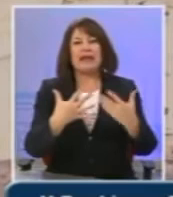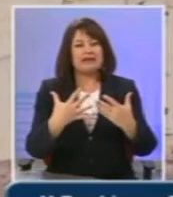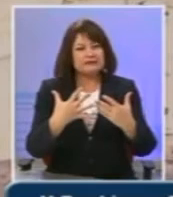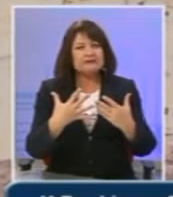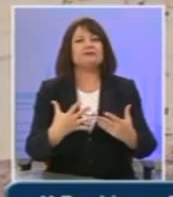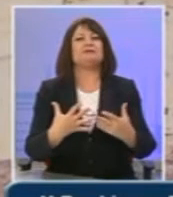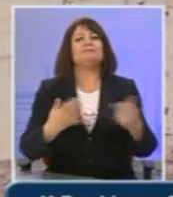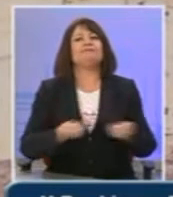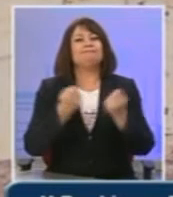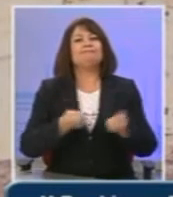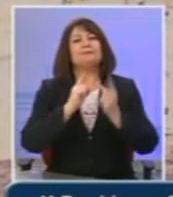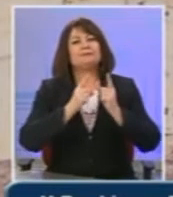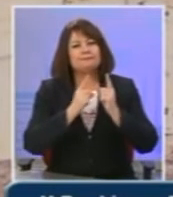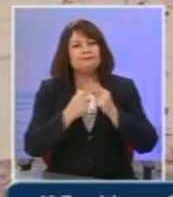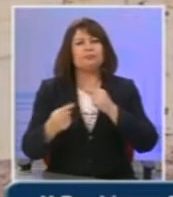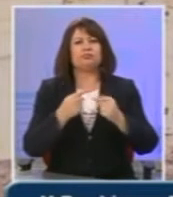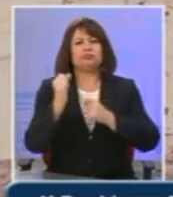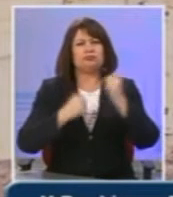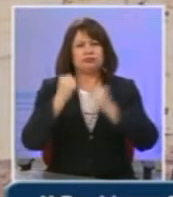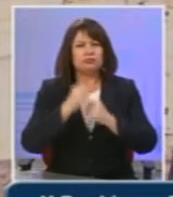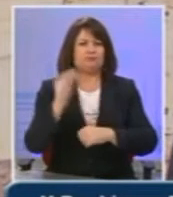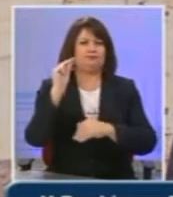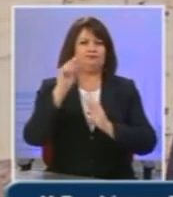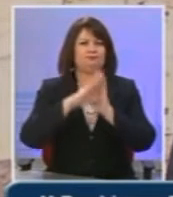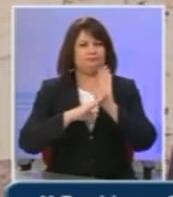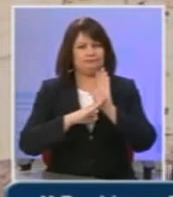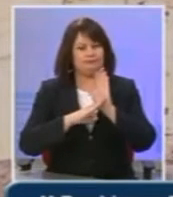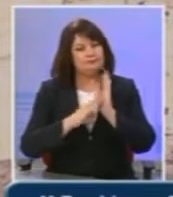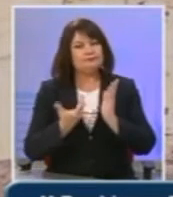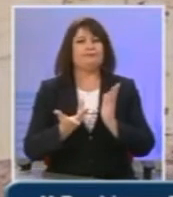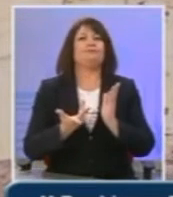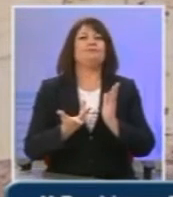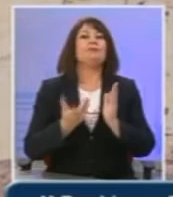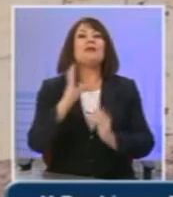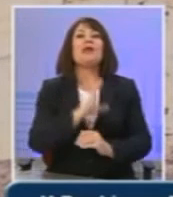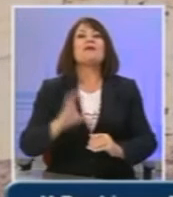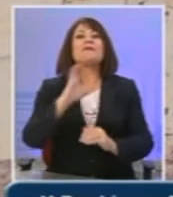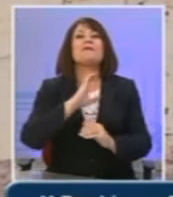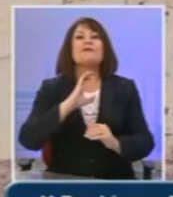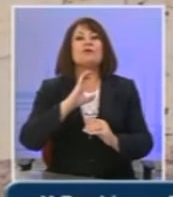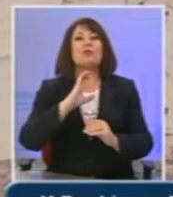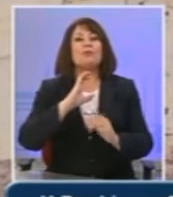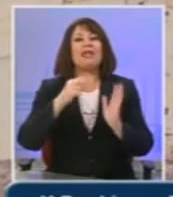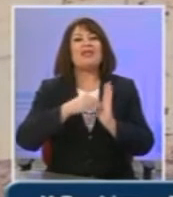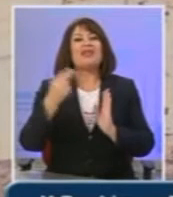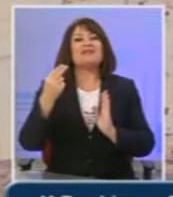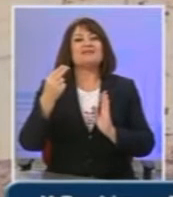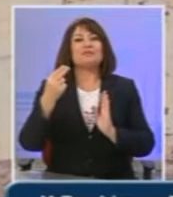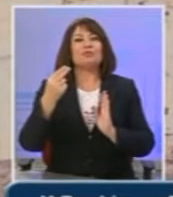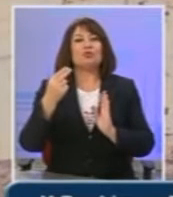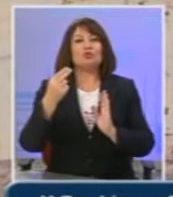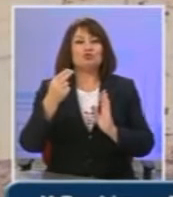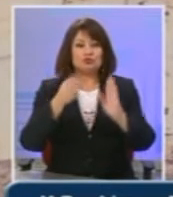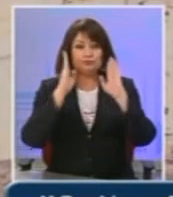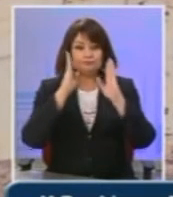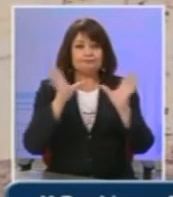δεσμεύσεων, συμφωνιών και αντιπαραθέσεων μέσα και ανάμεσα στους ευρωπαϊκούς θεσμούς με επίκεντρο την κρίση